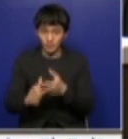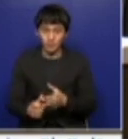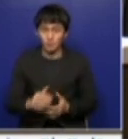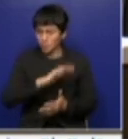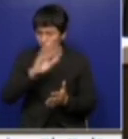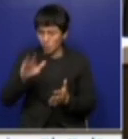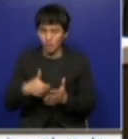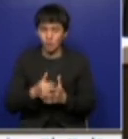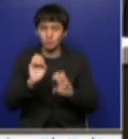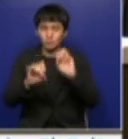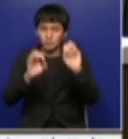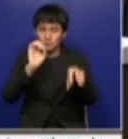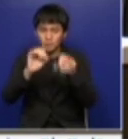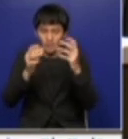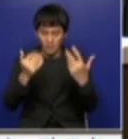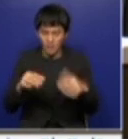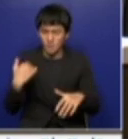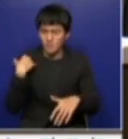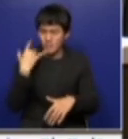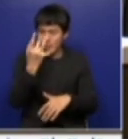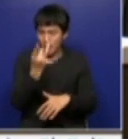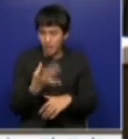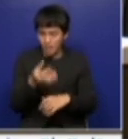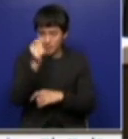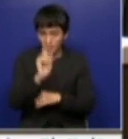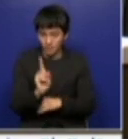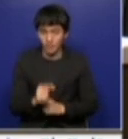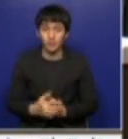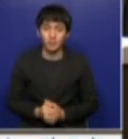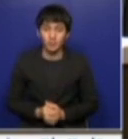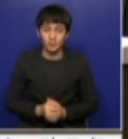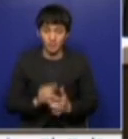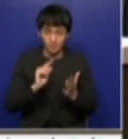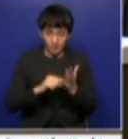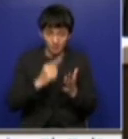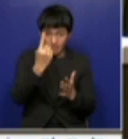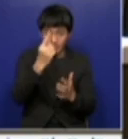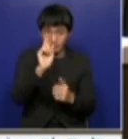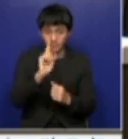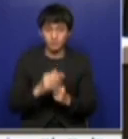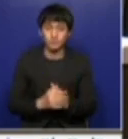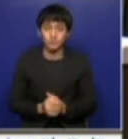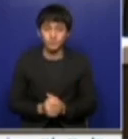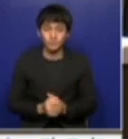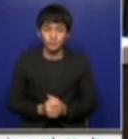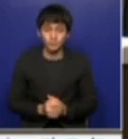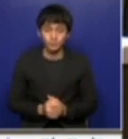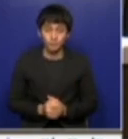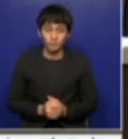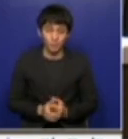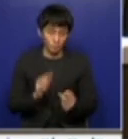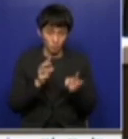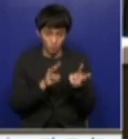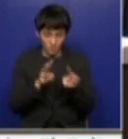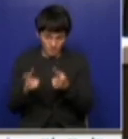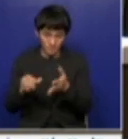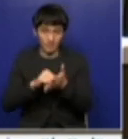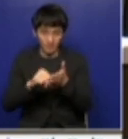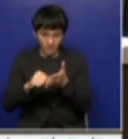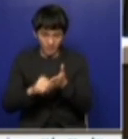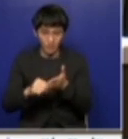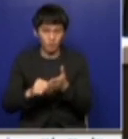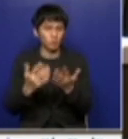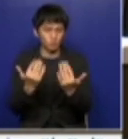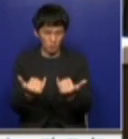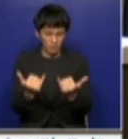ทั้งหมดมันมีอะไรเป็นอย่างไรเรื่องแรกสุดครับทางออกที่เขาเรียกร้องต้องแก้ปัญหาปัจจุบัน